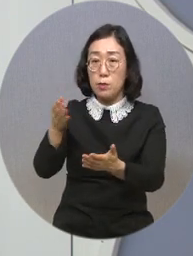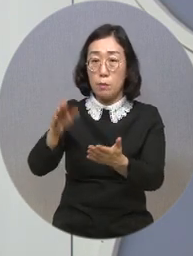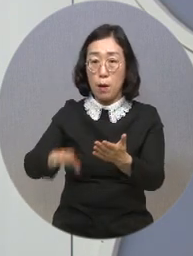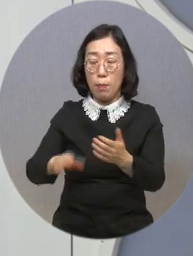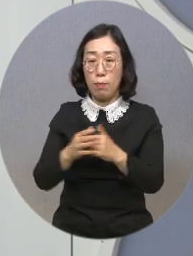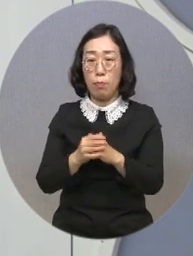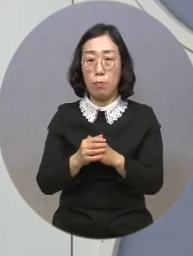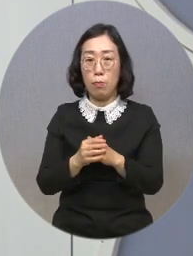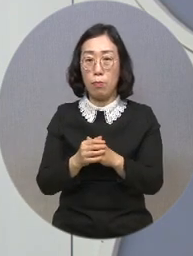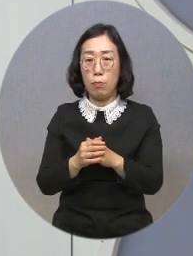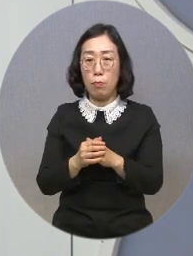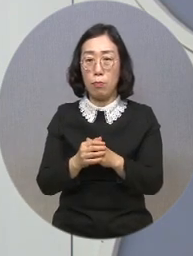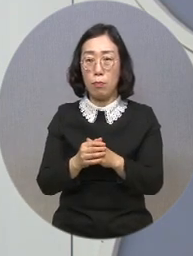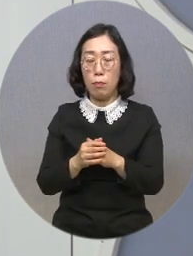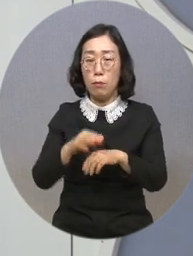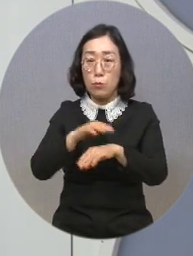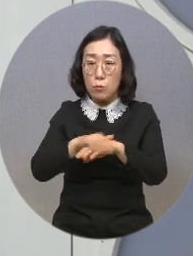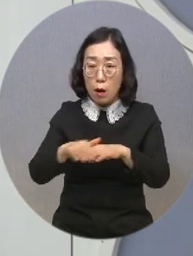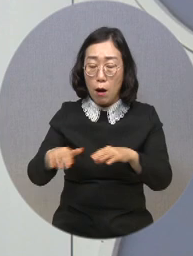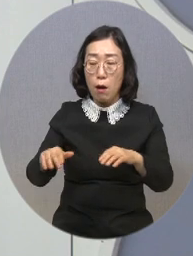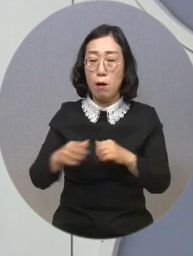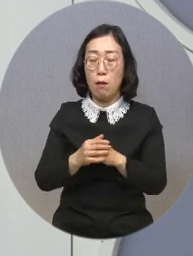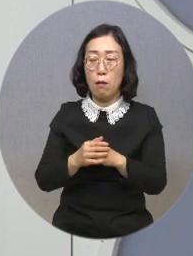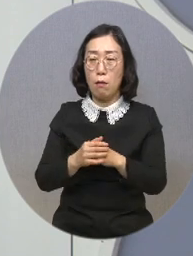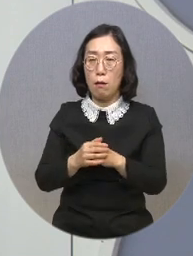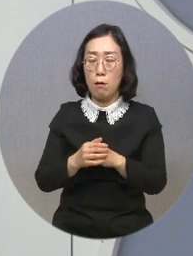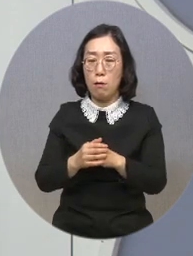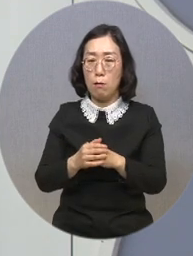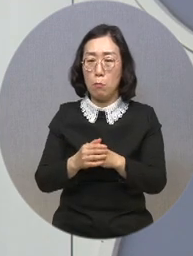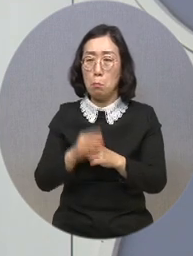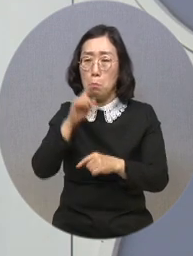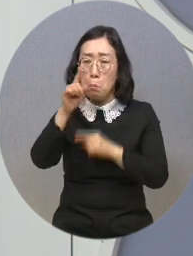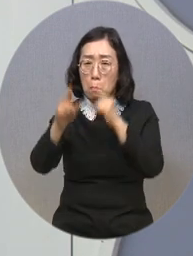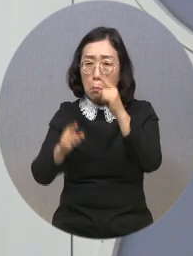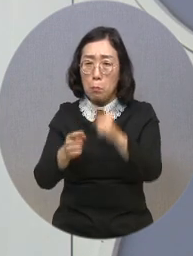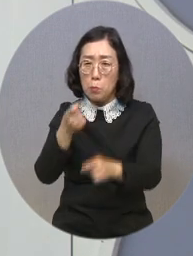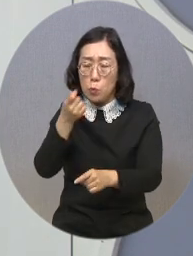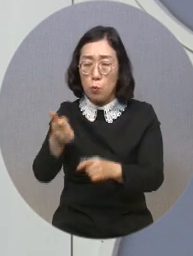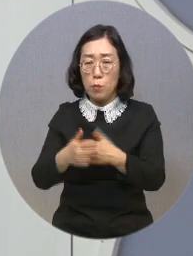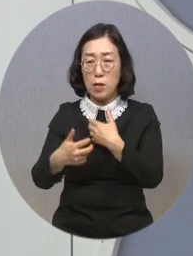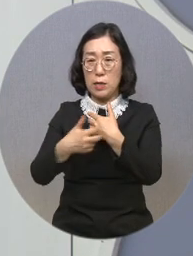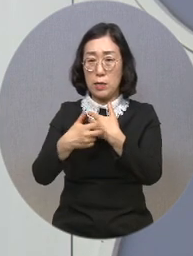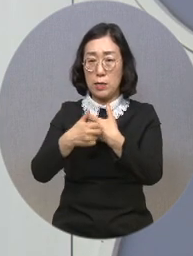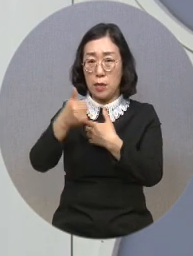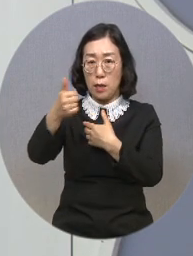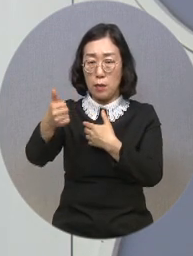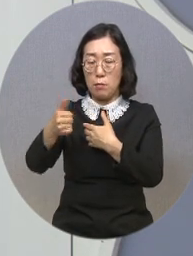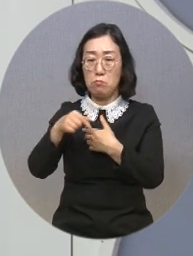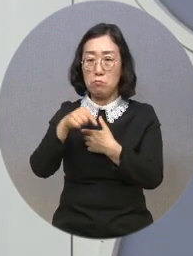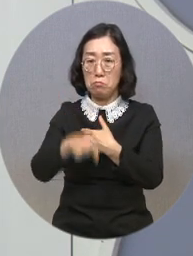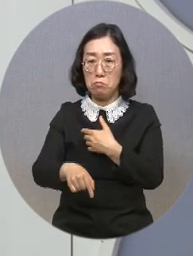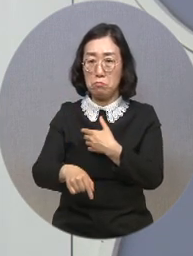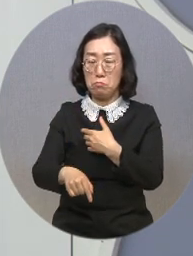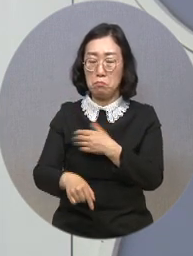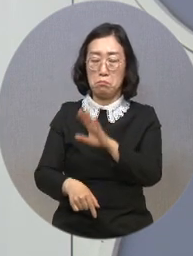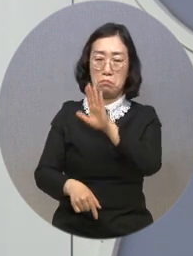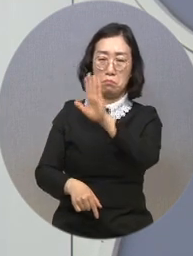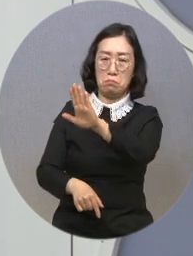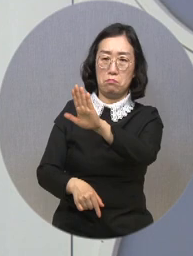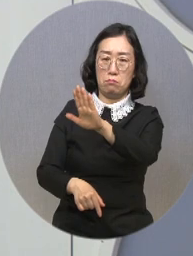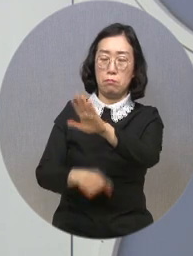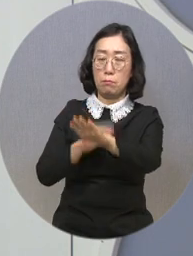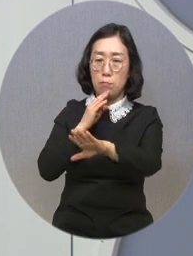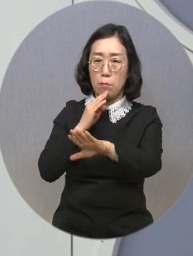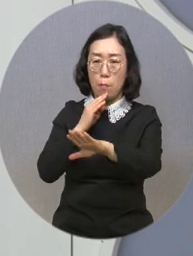있는데 그 다루는 건수가 미미한 거예요. 그래서 왜 미미하냐 했더니 의사들이 그 조정에 참여를 안 하는 겁니다.